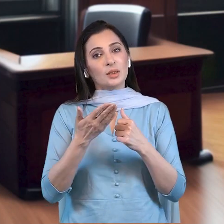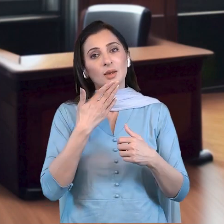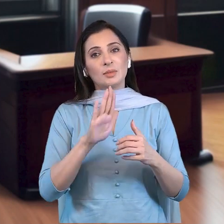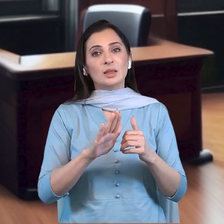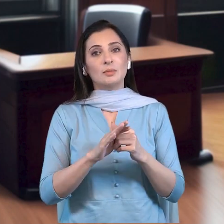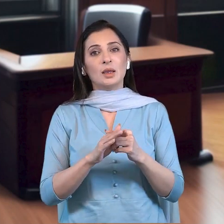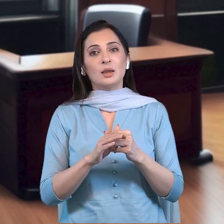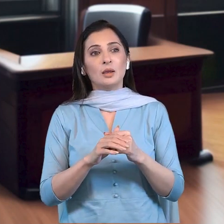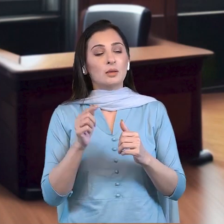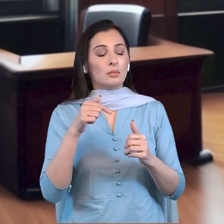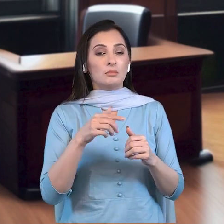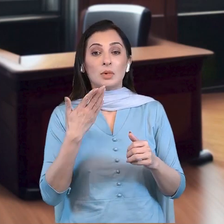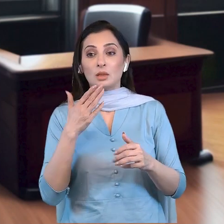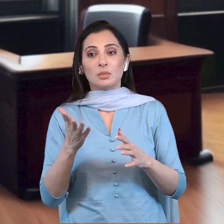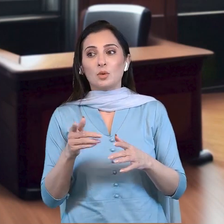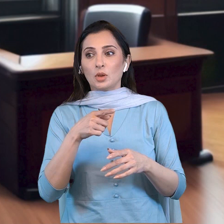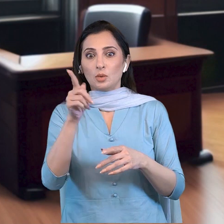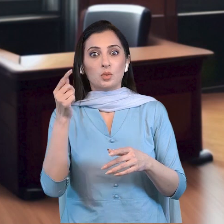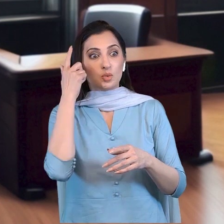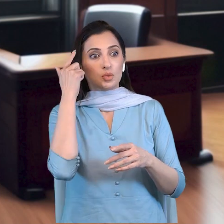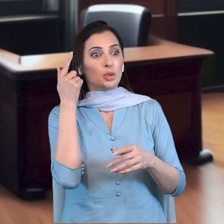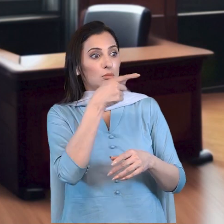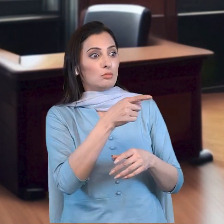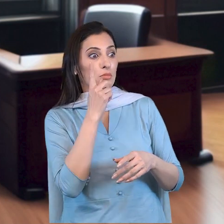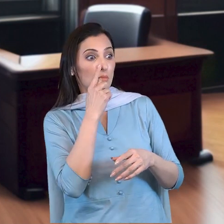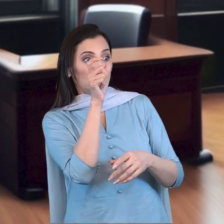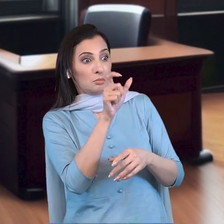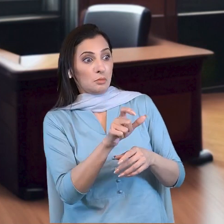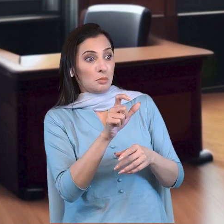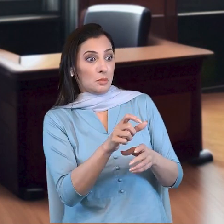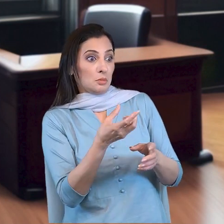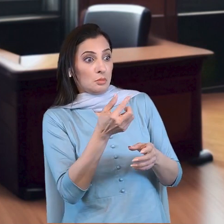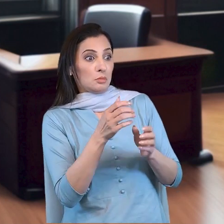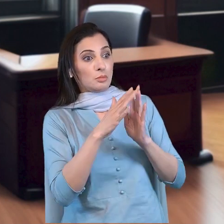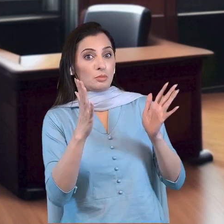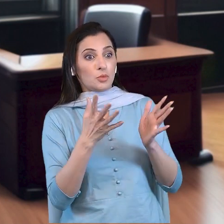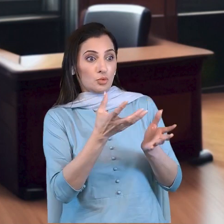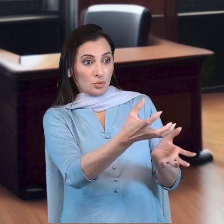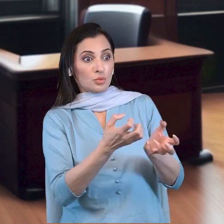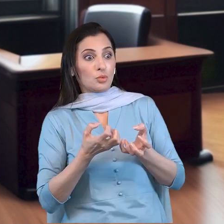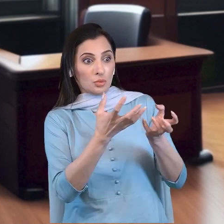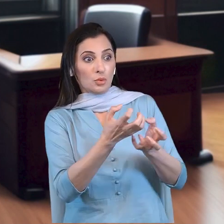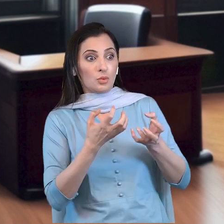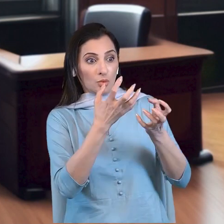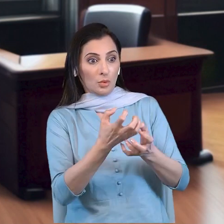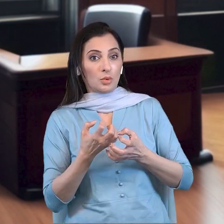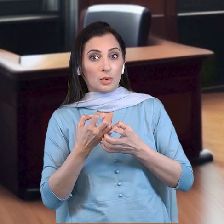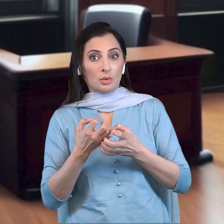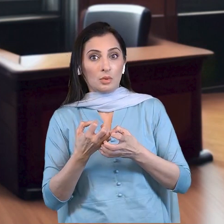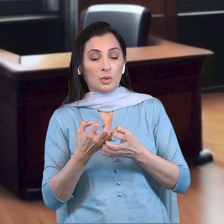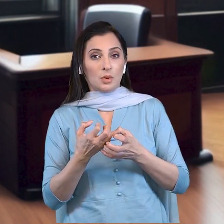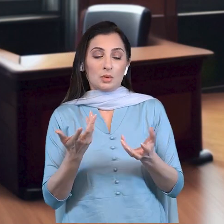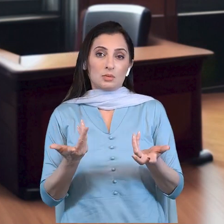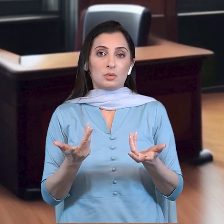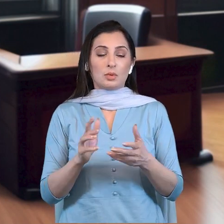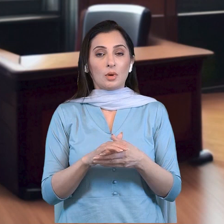لیں تو یہ آئے گا، وہ آئے گا، فلانا آئے گا، دھماکہ آئے گا. ہم شادی کے مقصد ہمارے یہ بھی ہو چکے ہوئے ہیں.